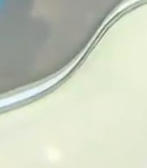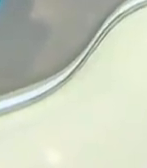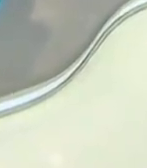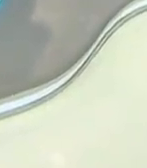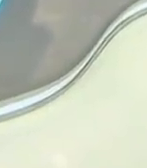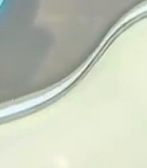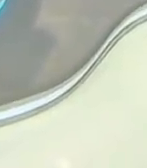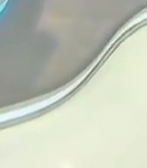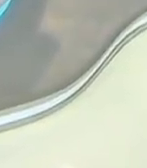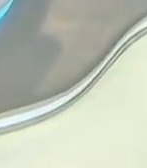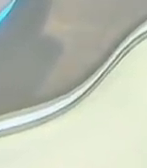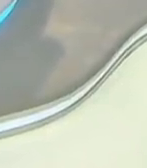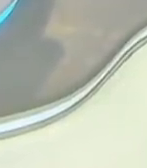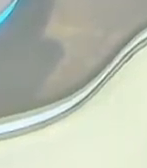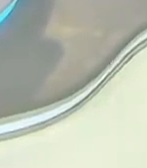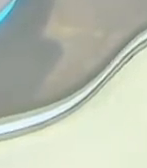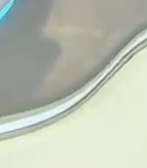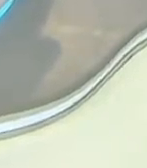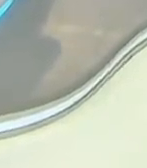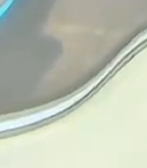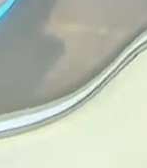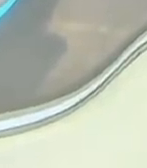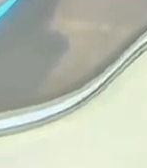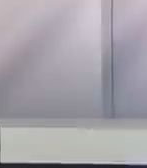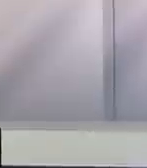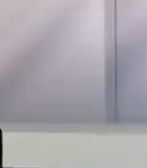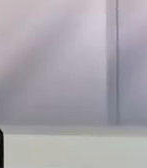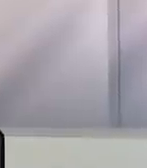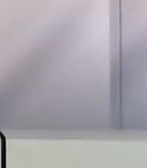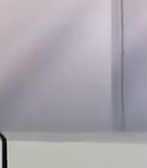Magandang gabi po, Luzon, Visayas at Mindanao.